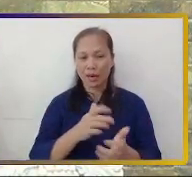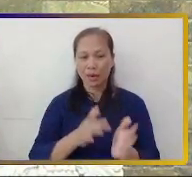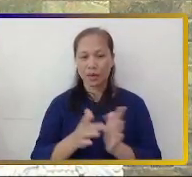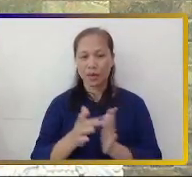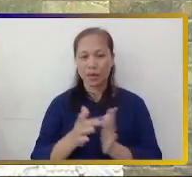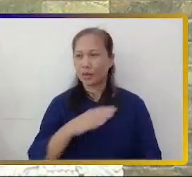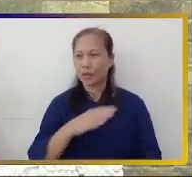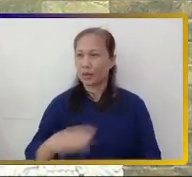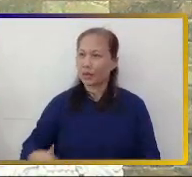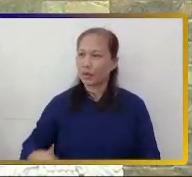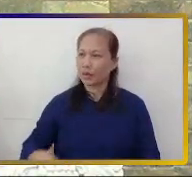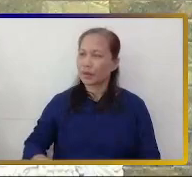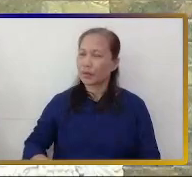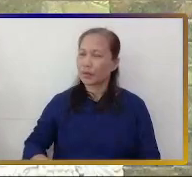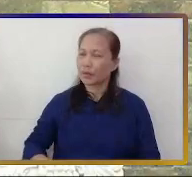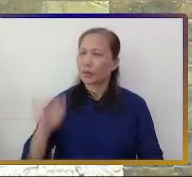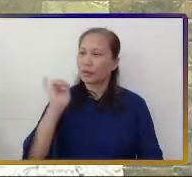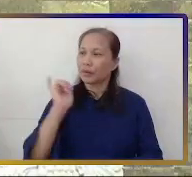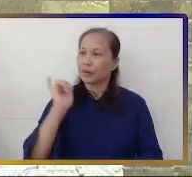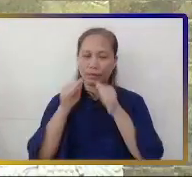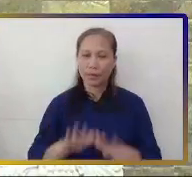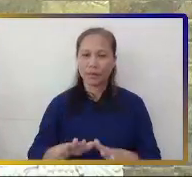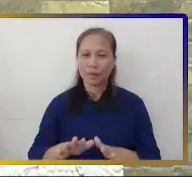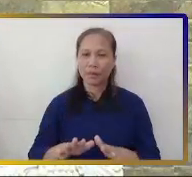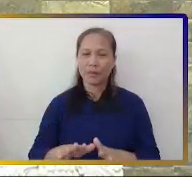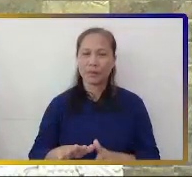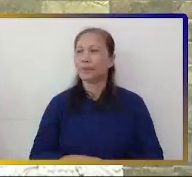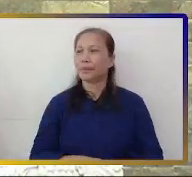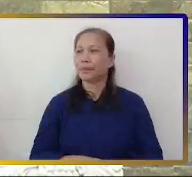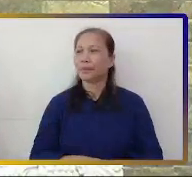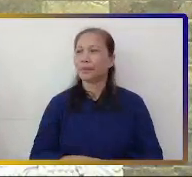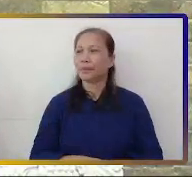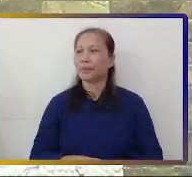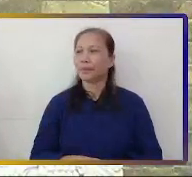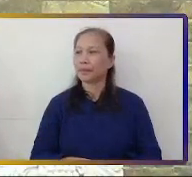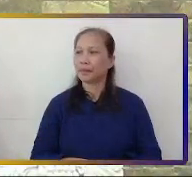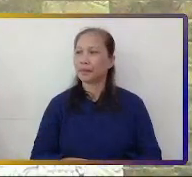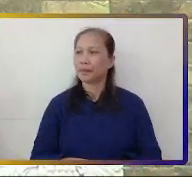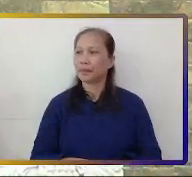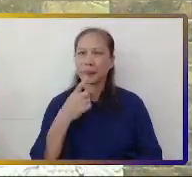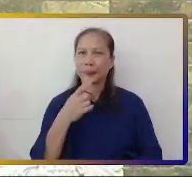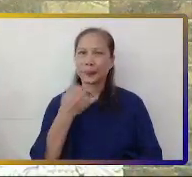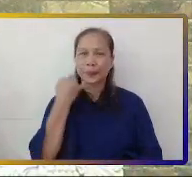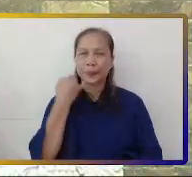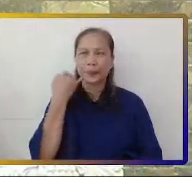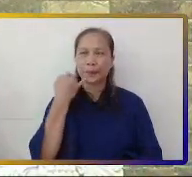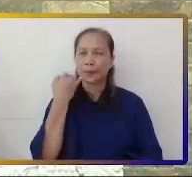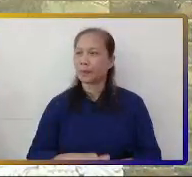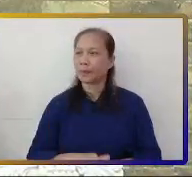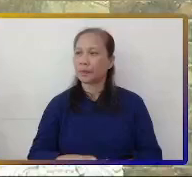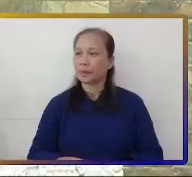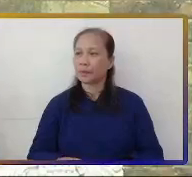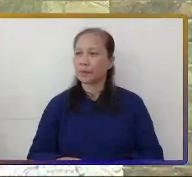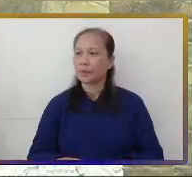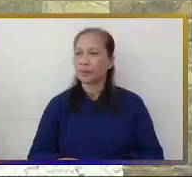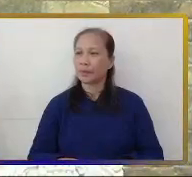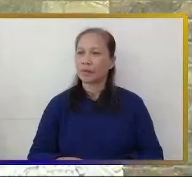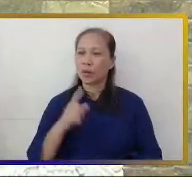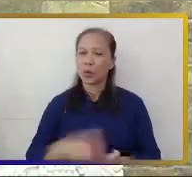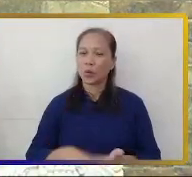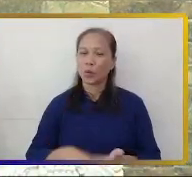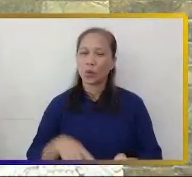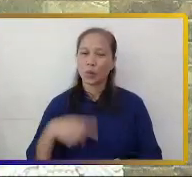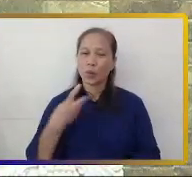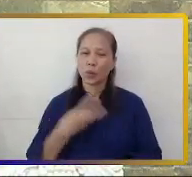kagandahan yun yung blessing ng pagsunod you see that kaya lang lang sinasabi yan mga kapatid kasi minsan yan yung naririnig nating common na